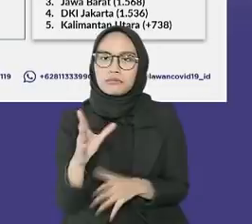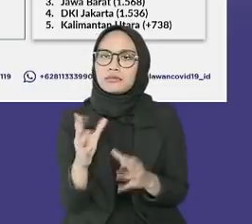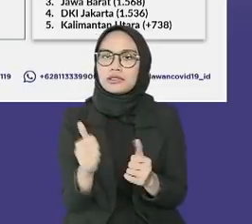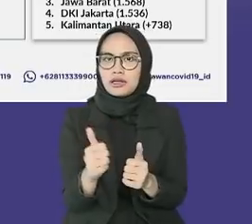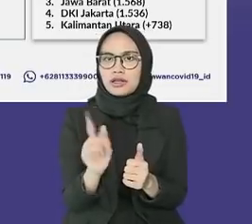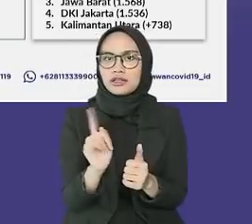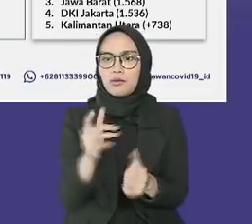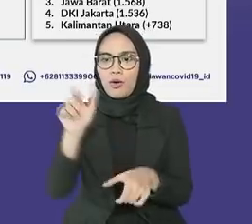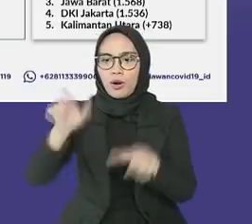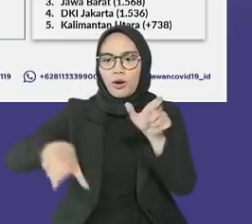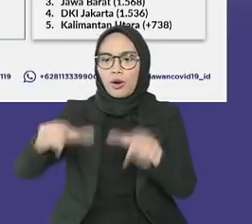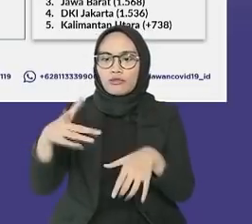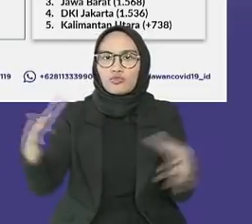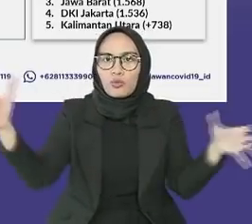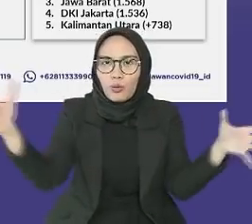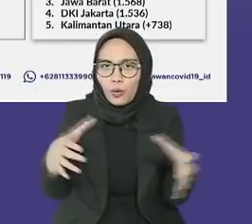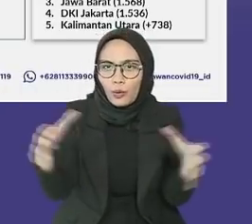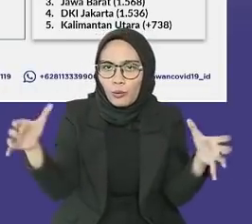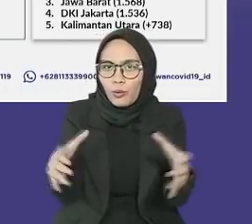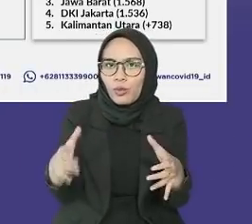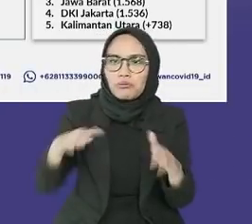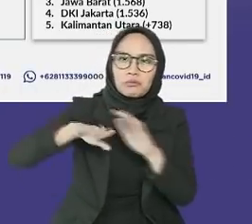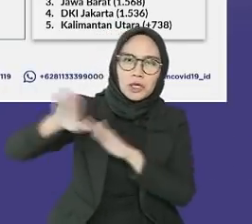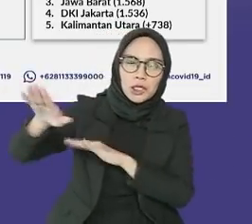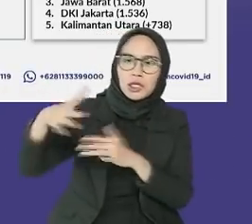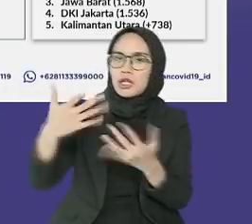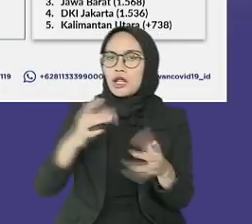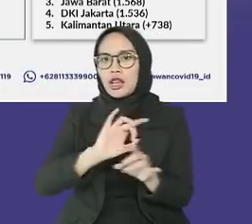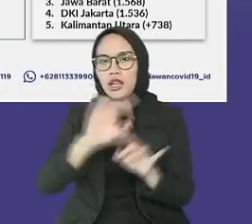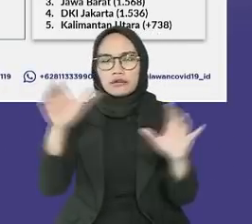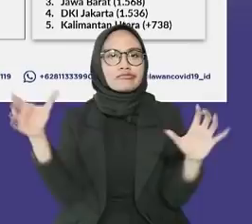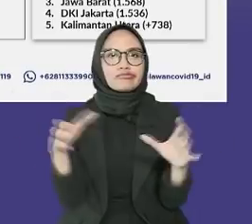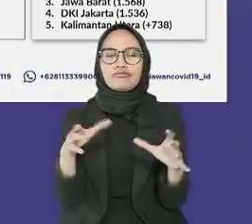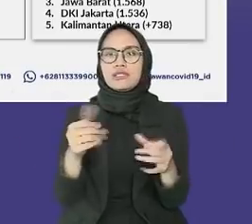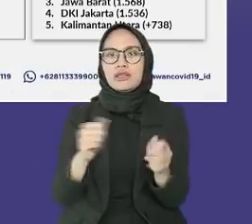meningkat. Dimohon kepada seluruh bupati dan wali